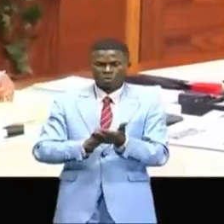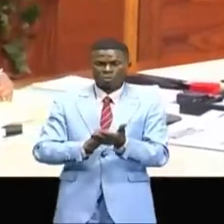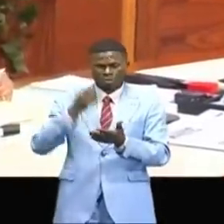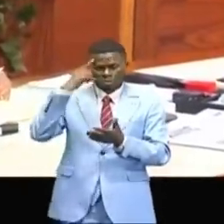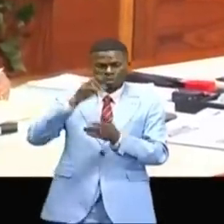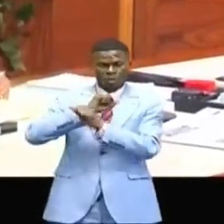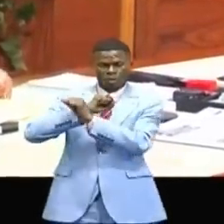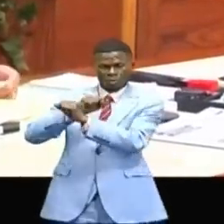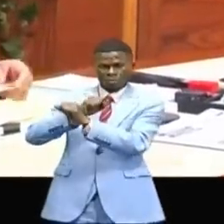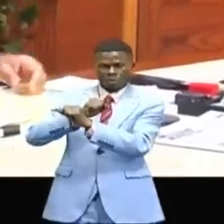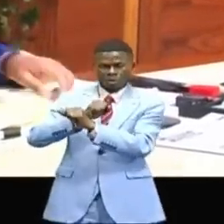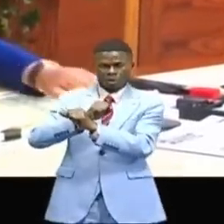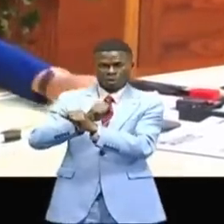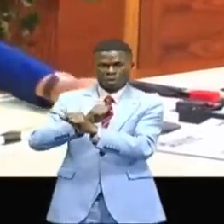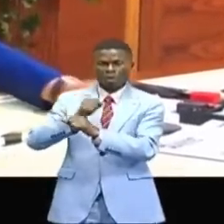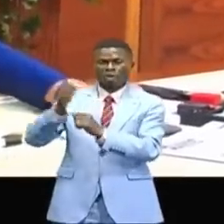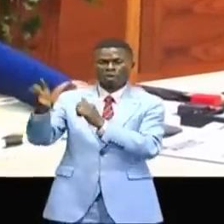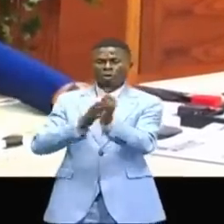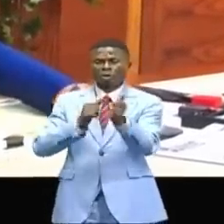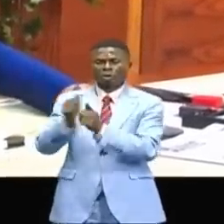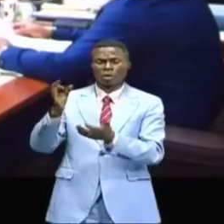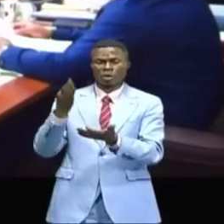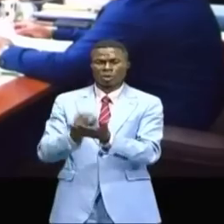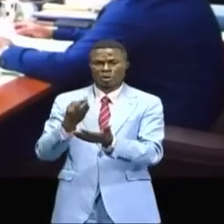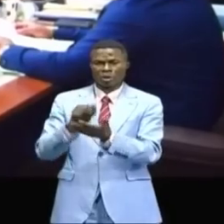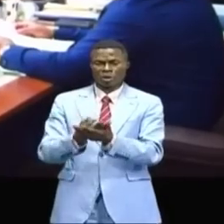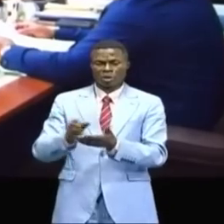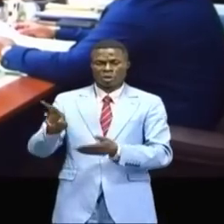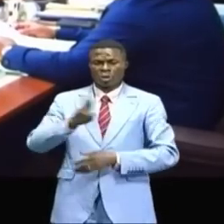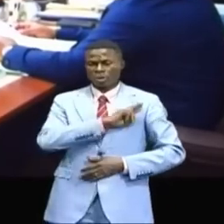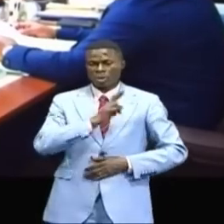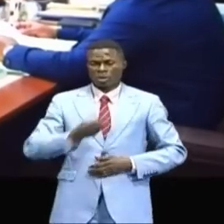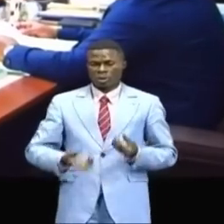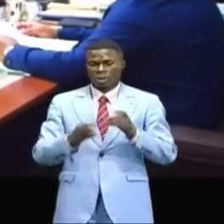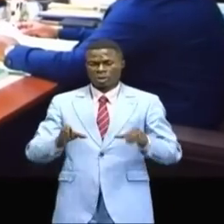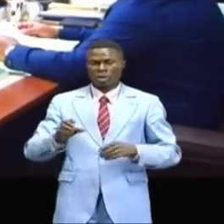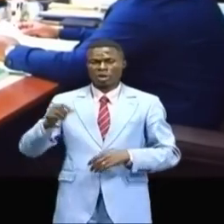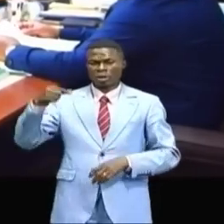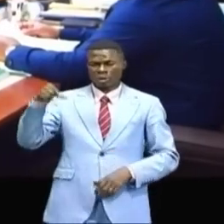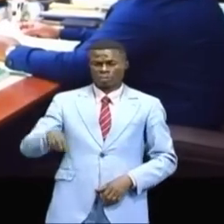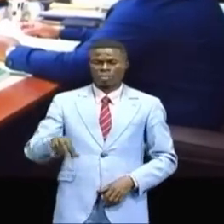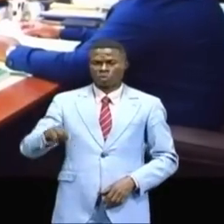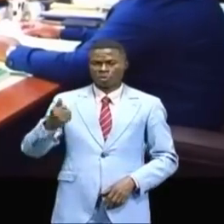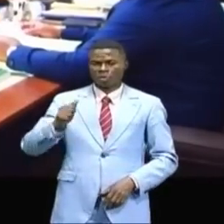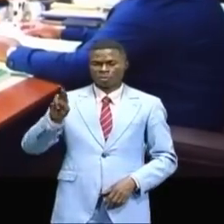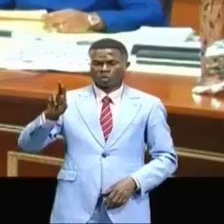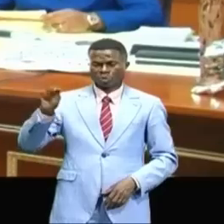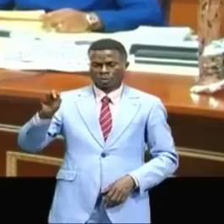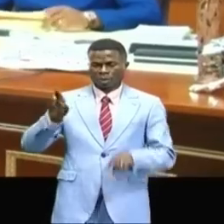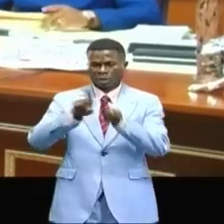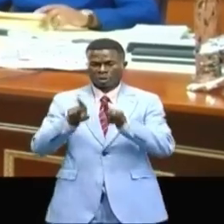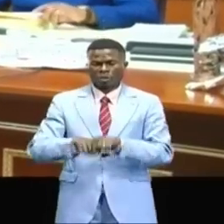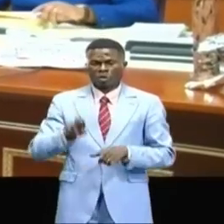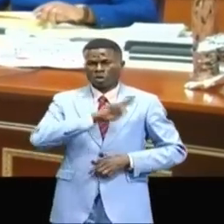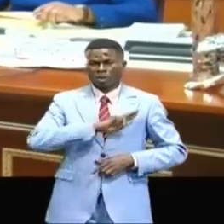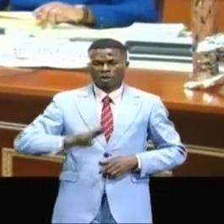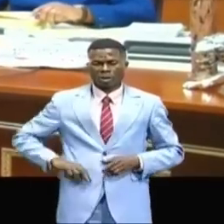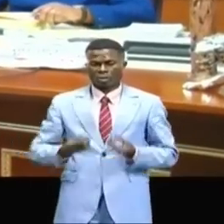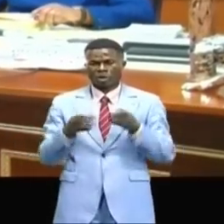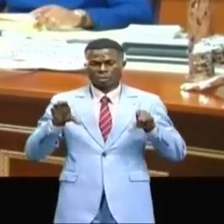la prévention de l'évasion et de la fraude fiscale entre les gouvernements de l'État du Qatar et les gouvernements de la République démocratique du